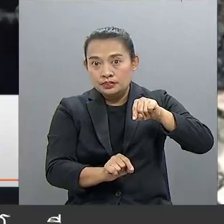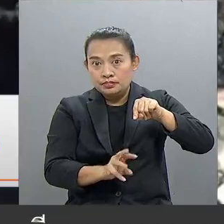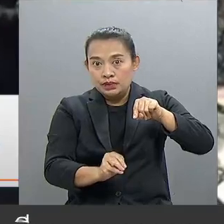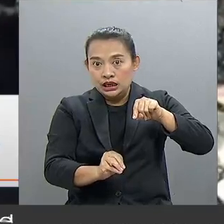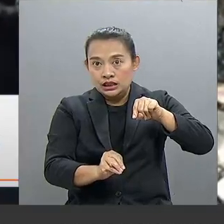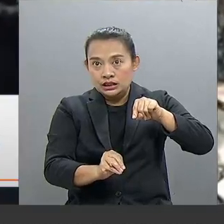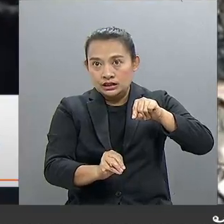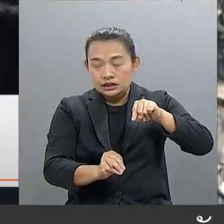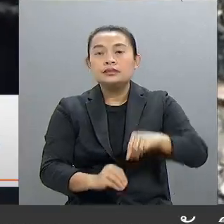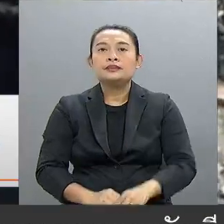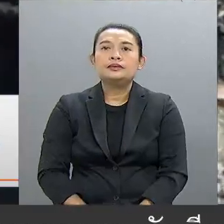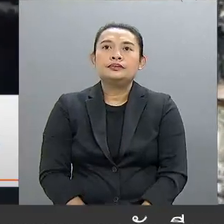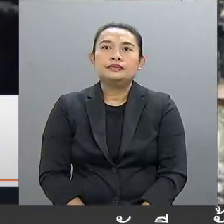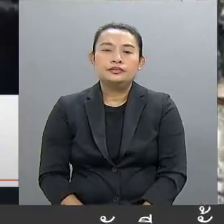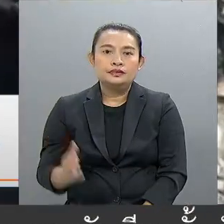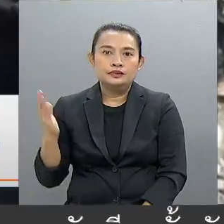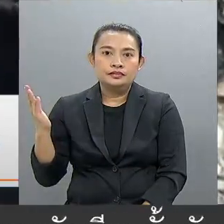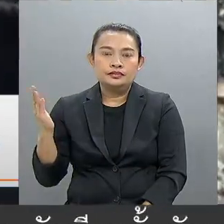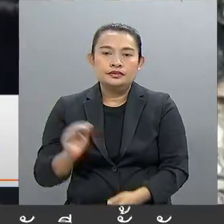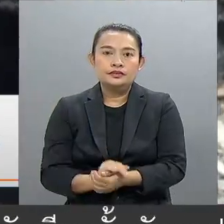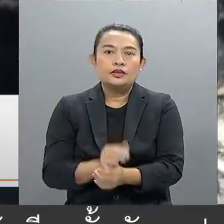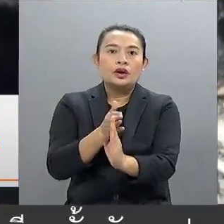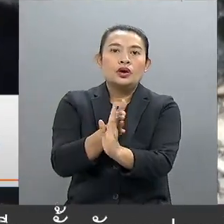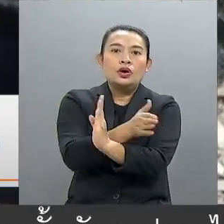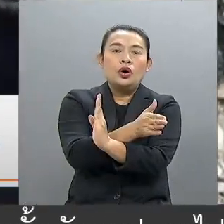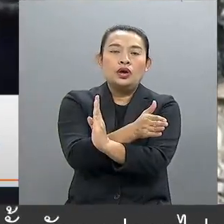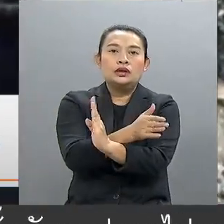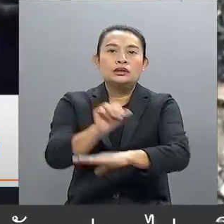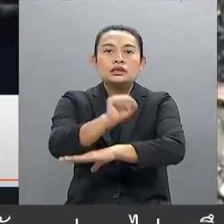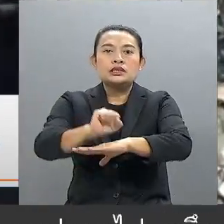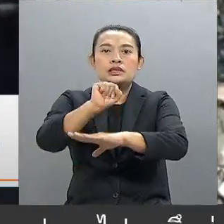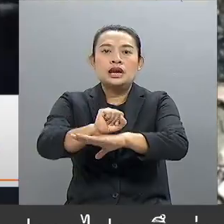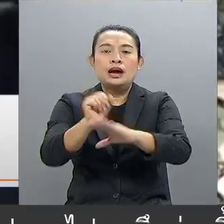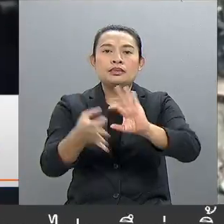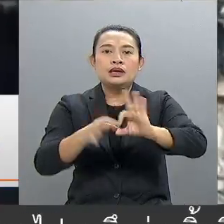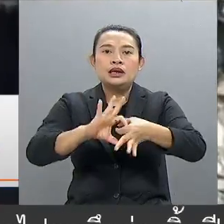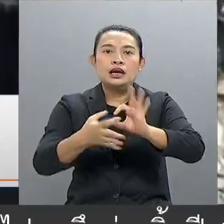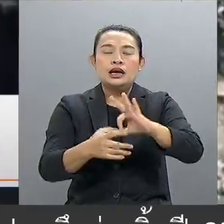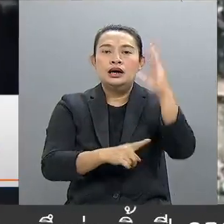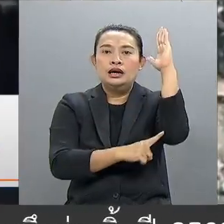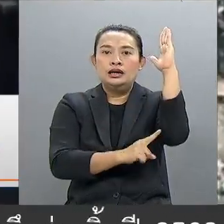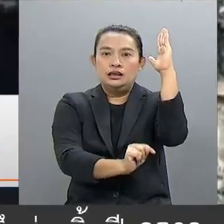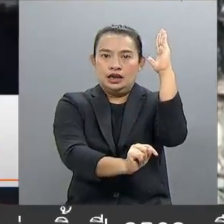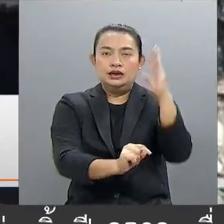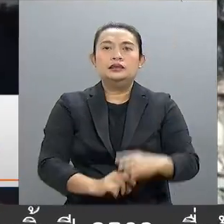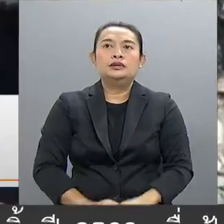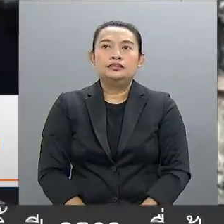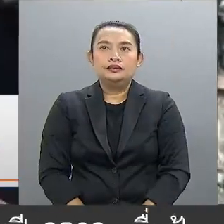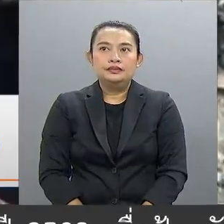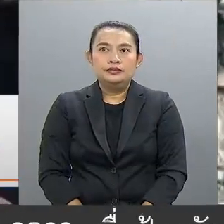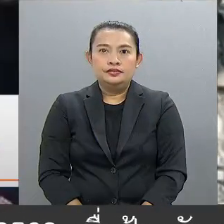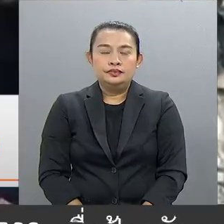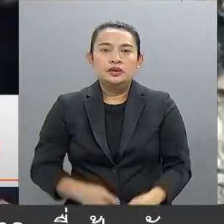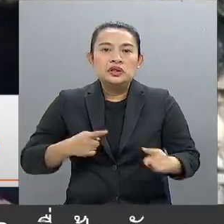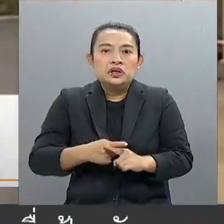ะเป็นจุดที่ก่อนจะถึงสนามกีฬาเทศบาลนครตรังถนนรัศดาเขตเทศบาลนครตรังค่ะบาดเจ็บชะกันเลยน